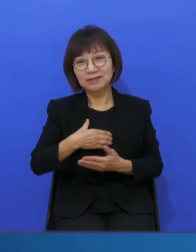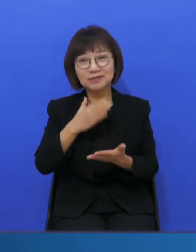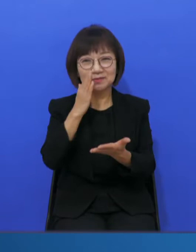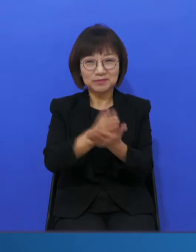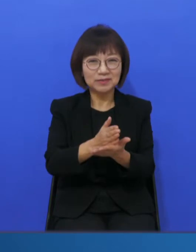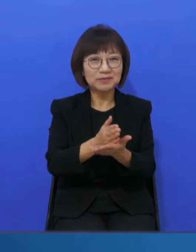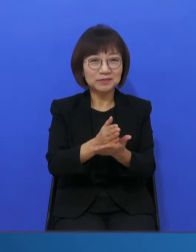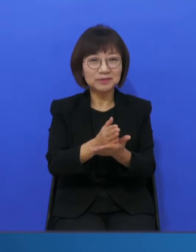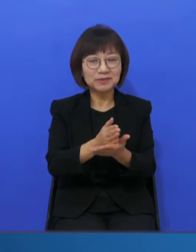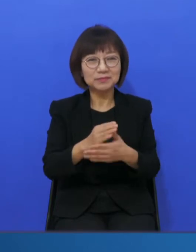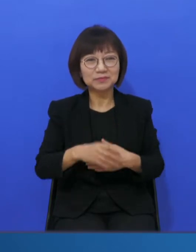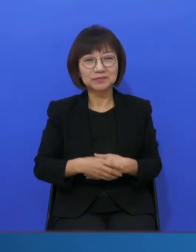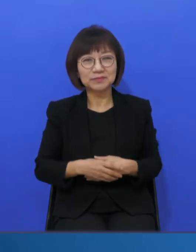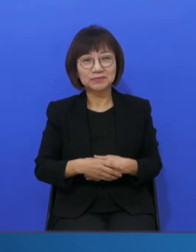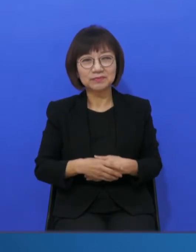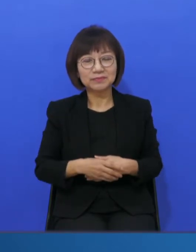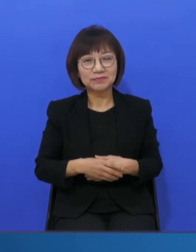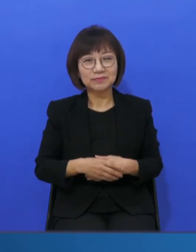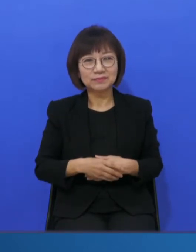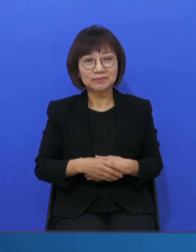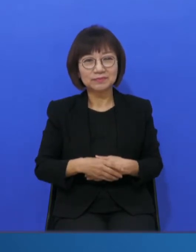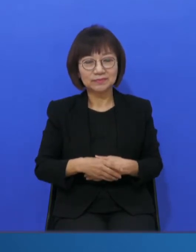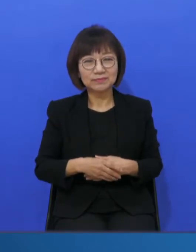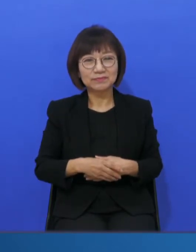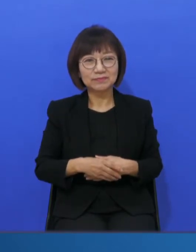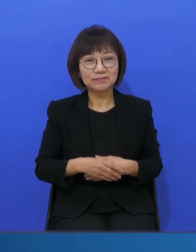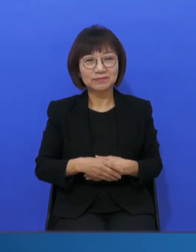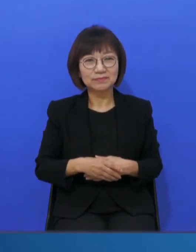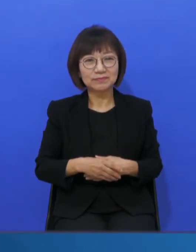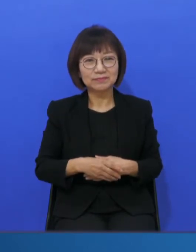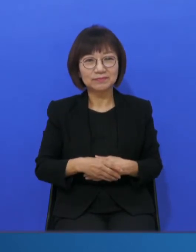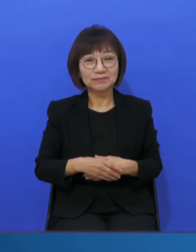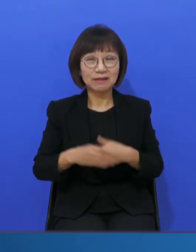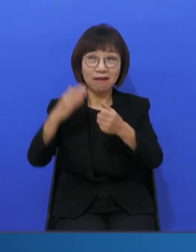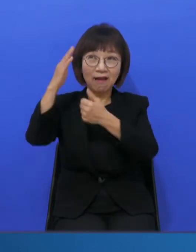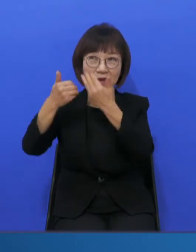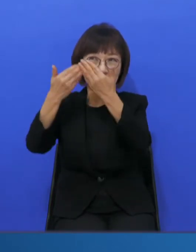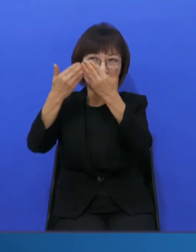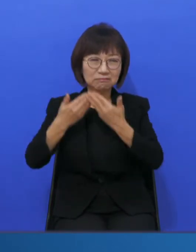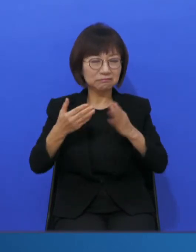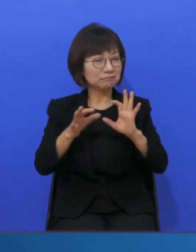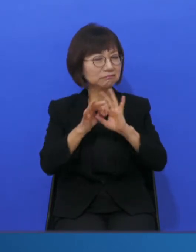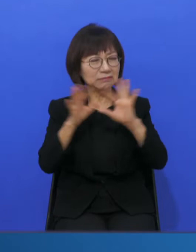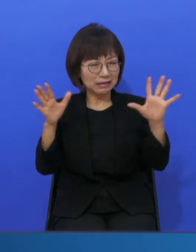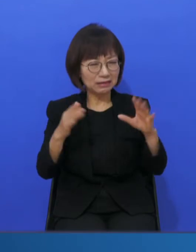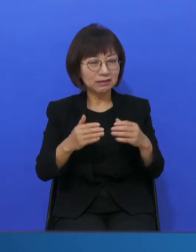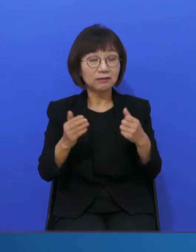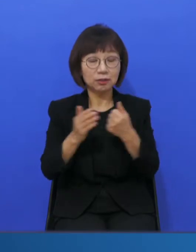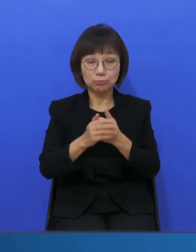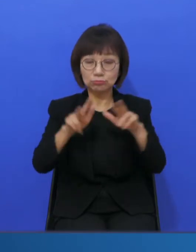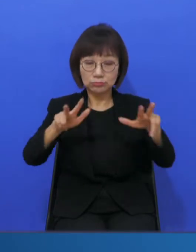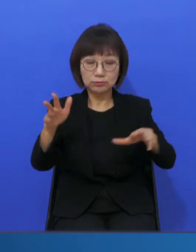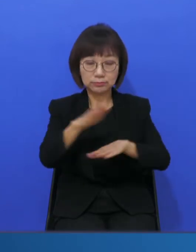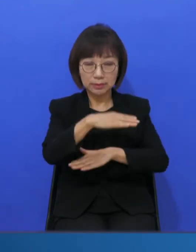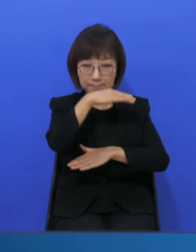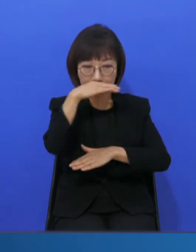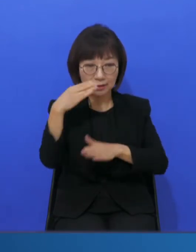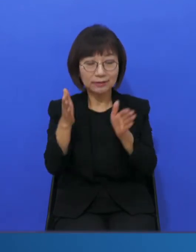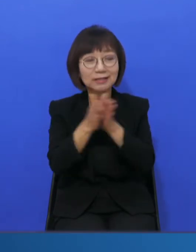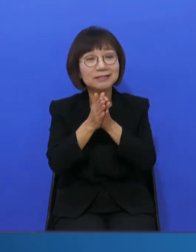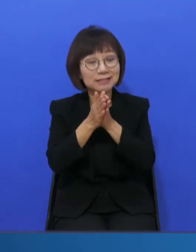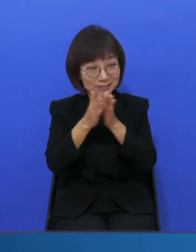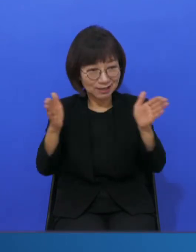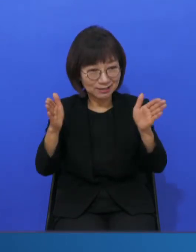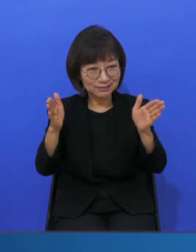worry. 틀린 것이시기 때문에 바르게 시작하면 됩니다. It's because you started incorrectly. All you have to do